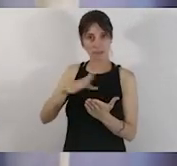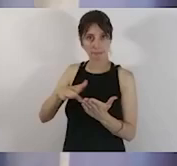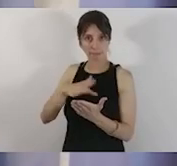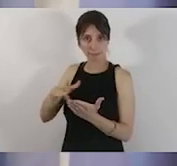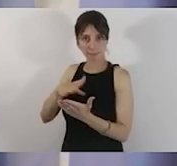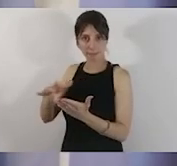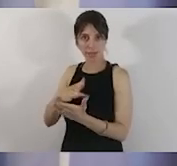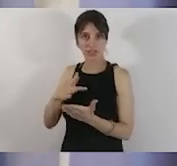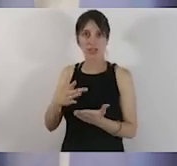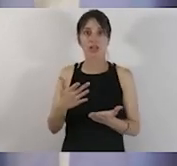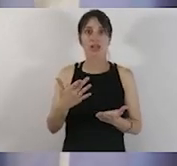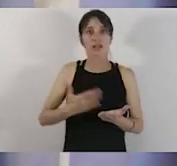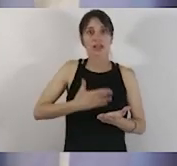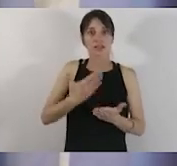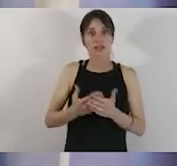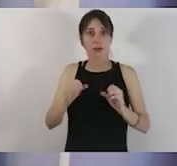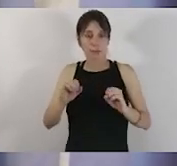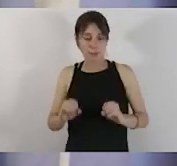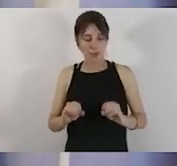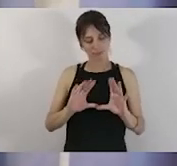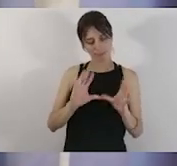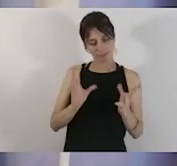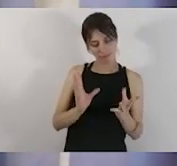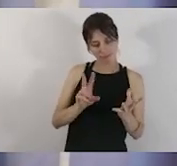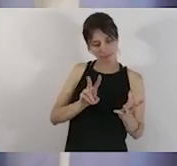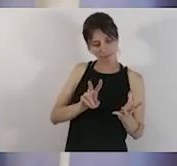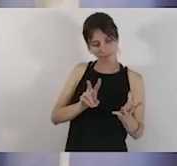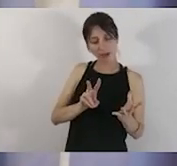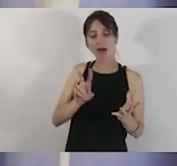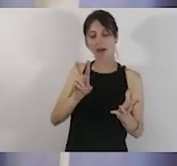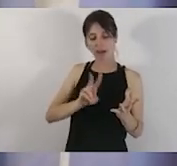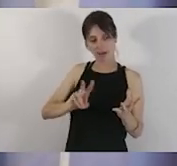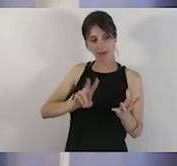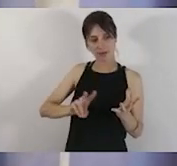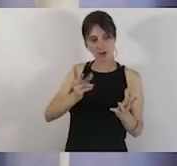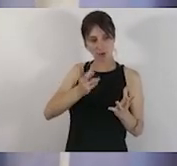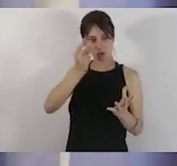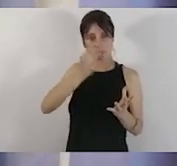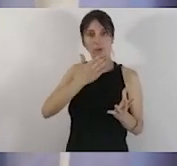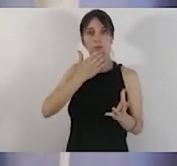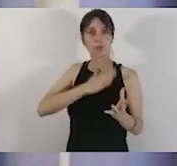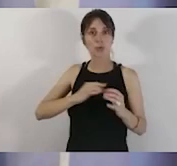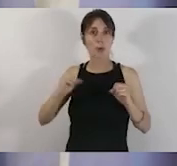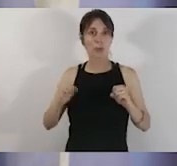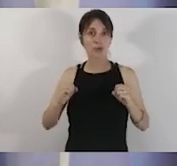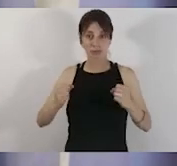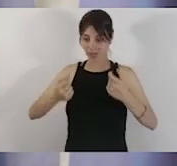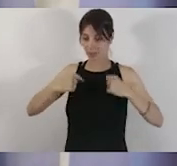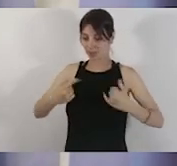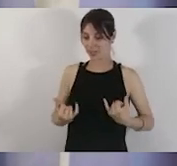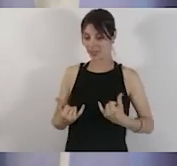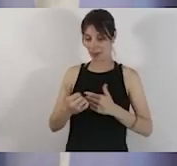vous permettre de comprendre et d'apprécier au mieux les dépenses de la mairie de secteur.